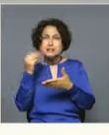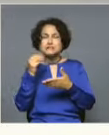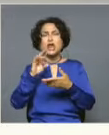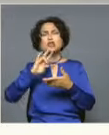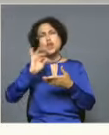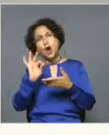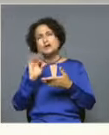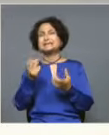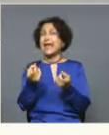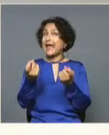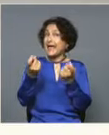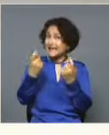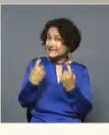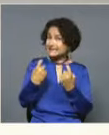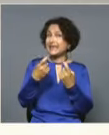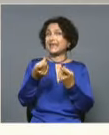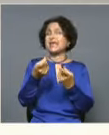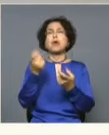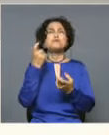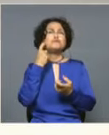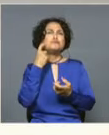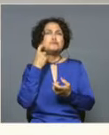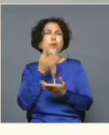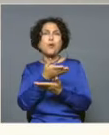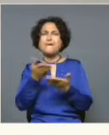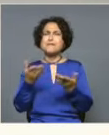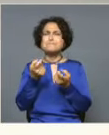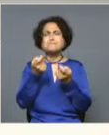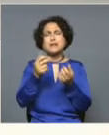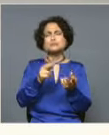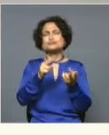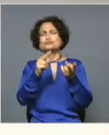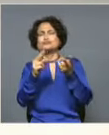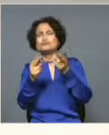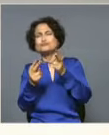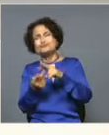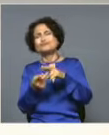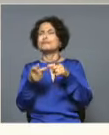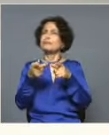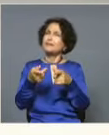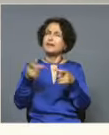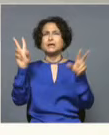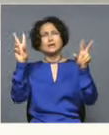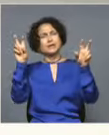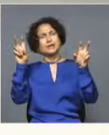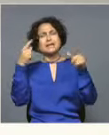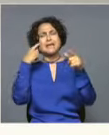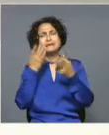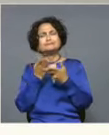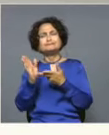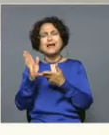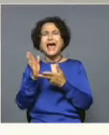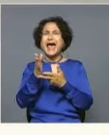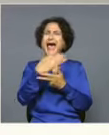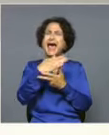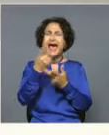представлява преправка на гръцкия майоскулен унциал, което означава една разновидност на гръцката